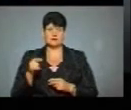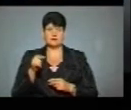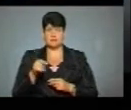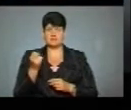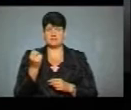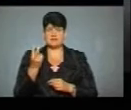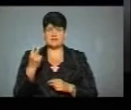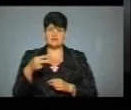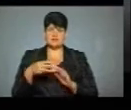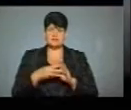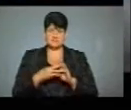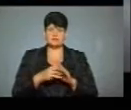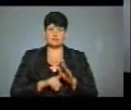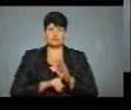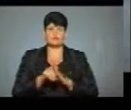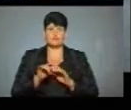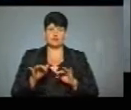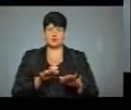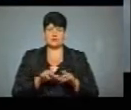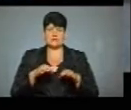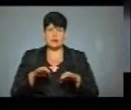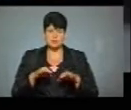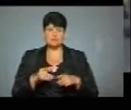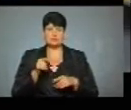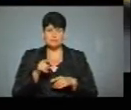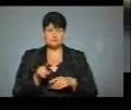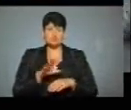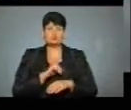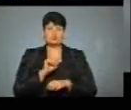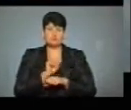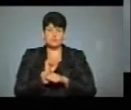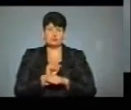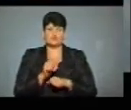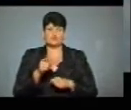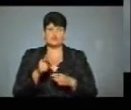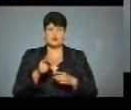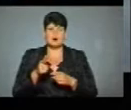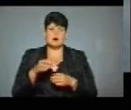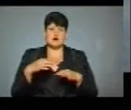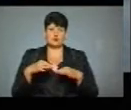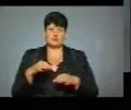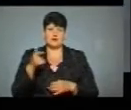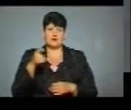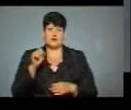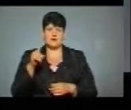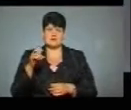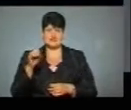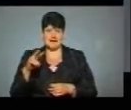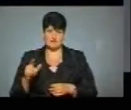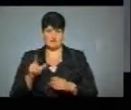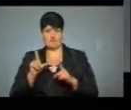тут відновили рух транспорту, який був призупинений через те, що автомобіль «Газель» в'їхав у висотний обмежувач руху.